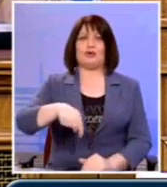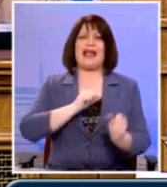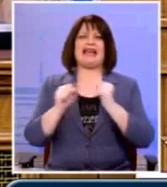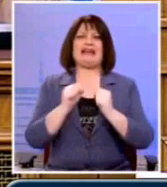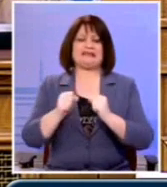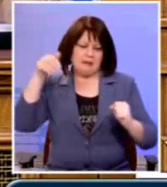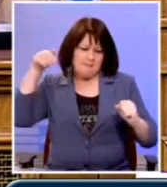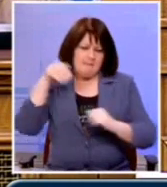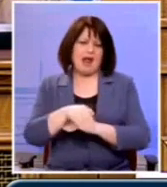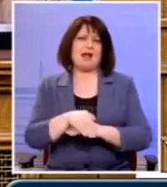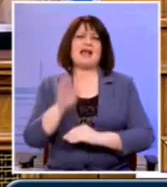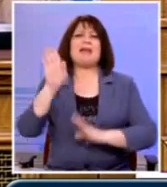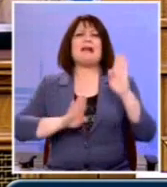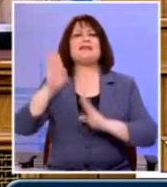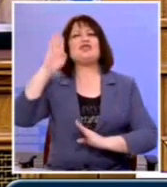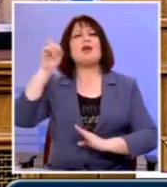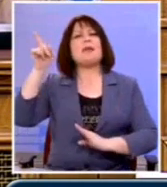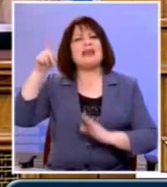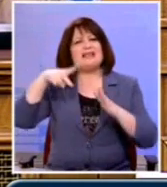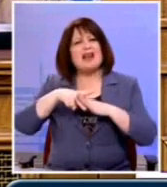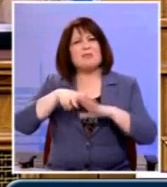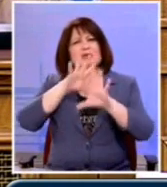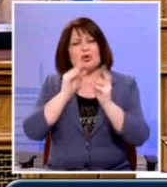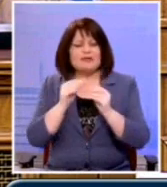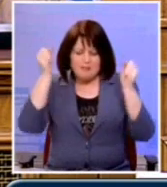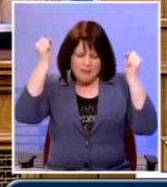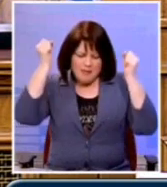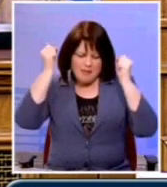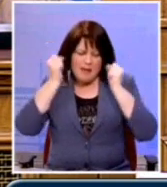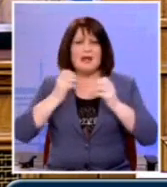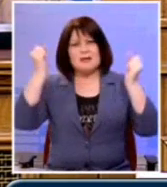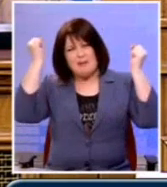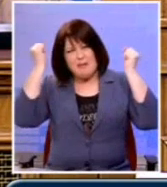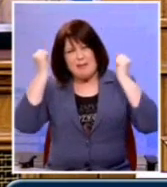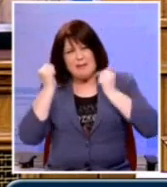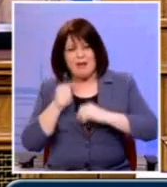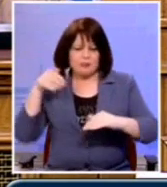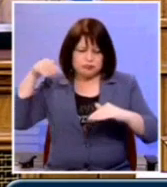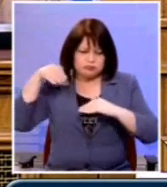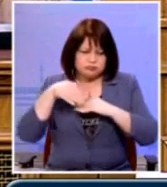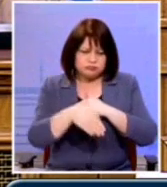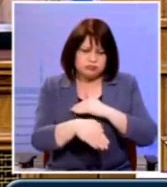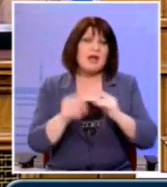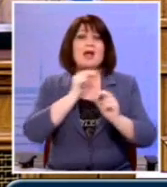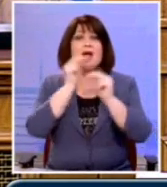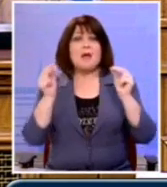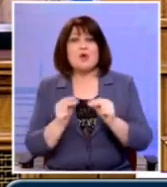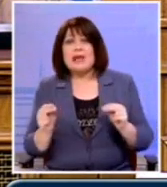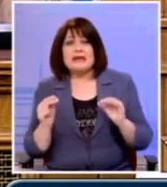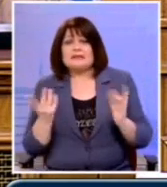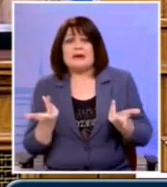διαδικασία, καταραίει Wall Street, καταραίουν τράπεζες, αρχίζει η ύφεση. Και τι γίνεται όταν αρχίζει η